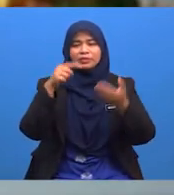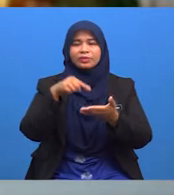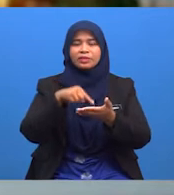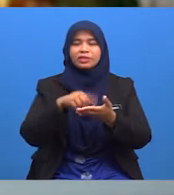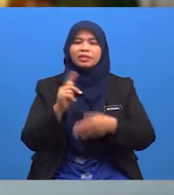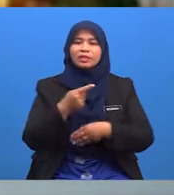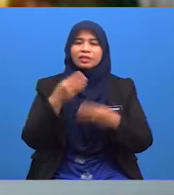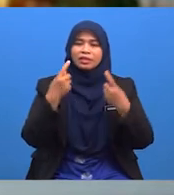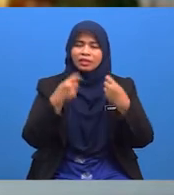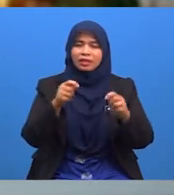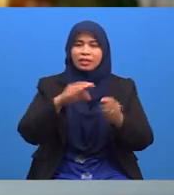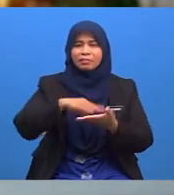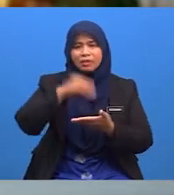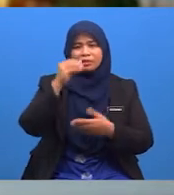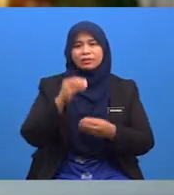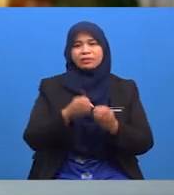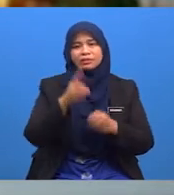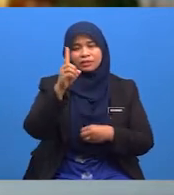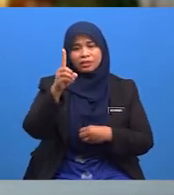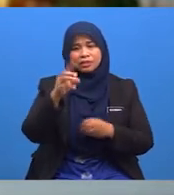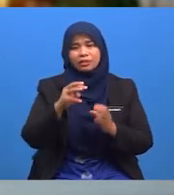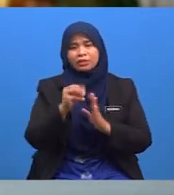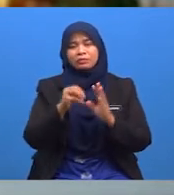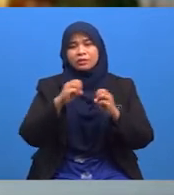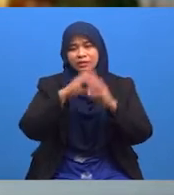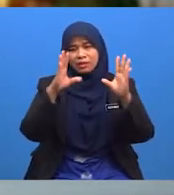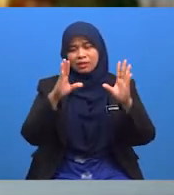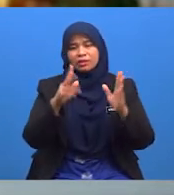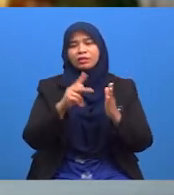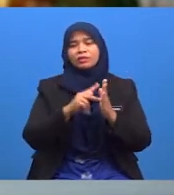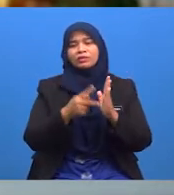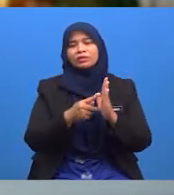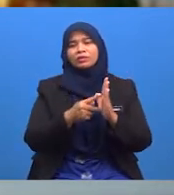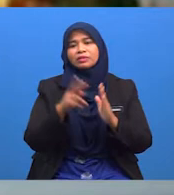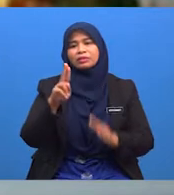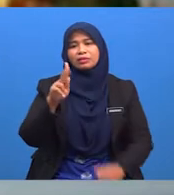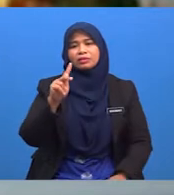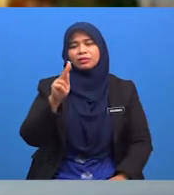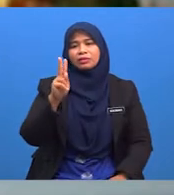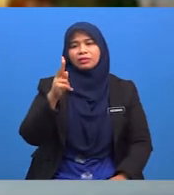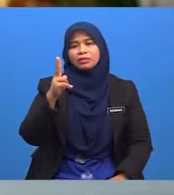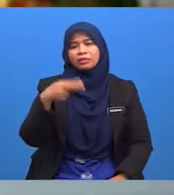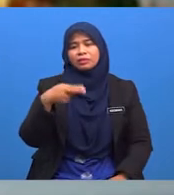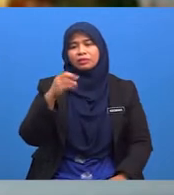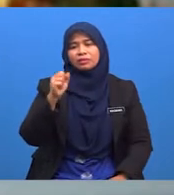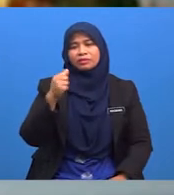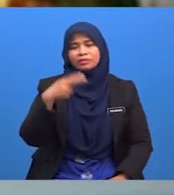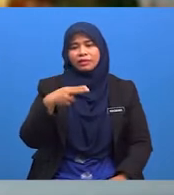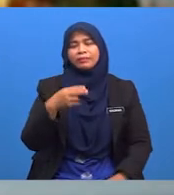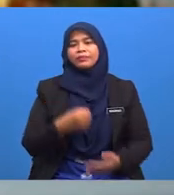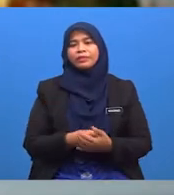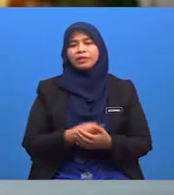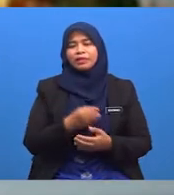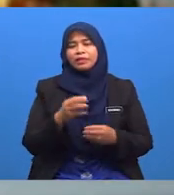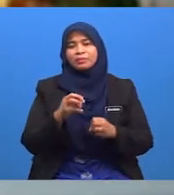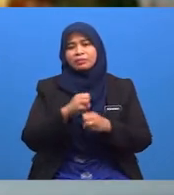kita telah mempelajari, pertama, menjelaskan konsep ruksah dalam syariat Islam. Dua,